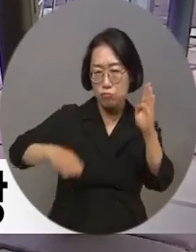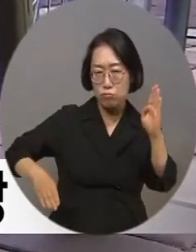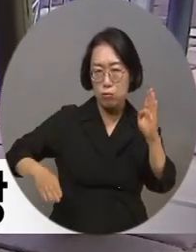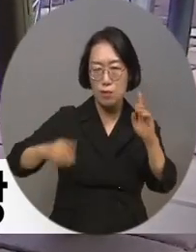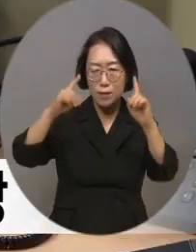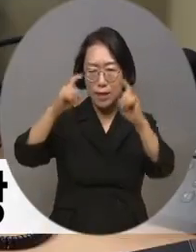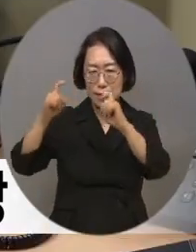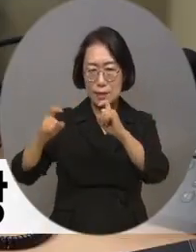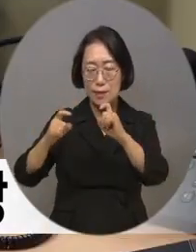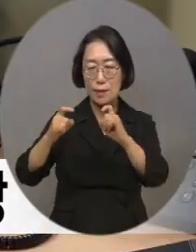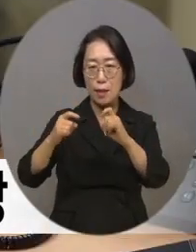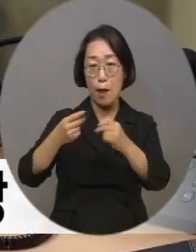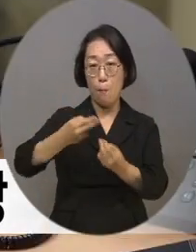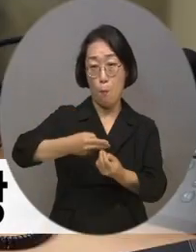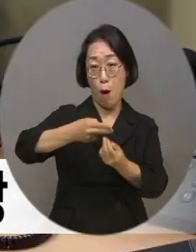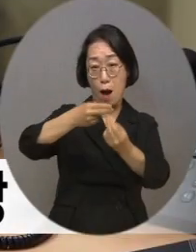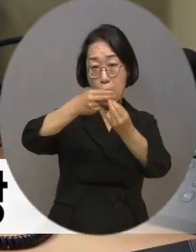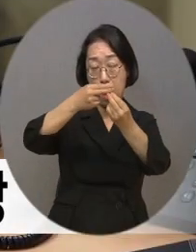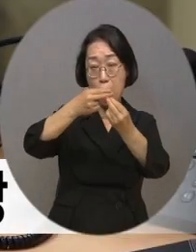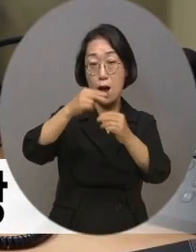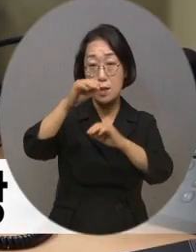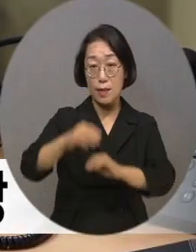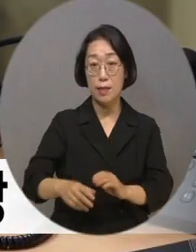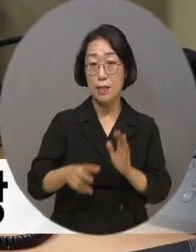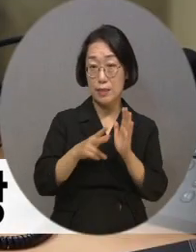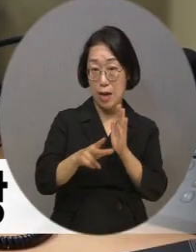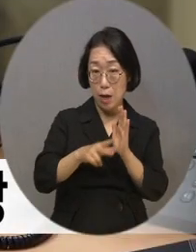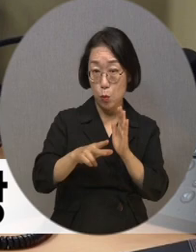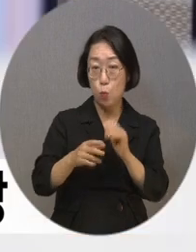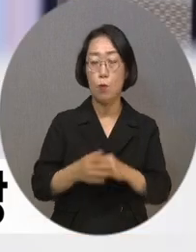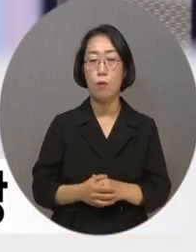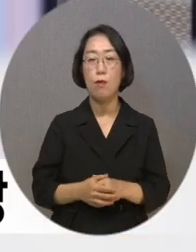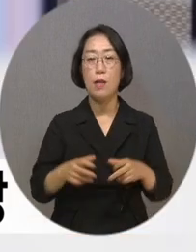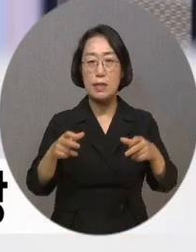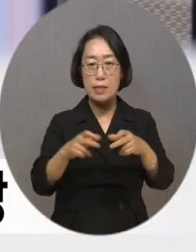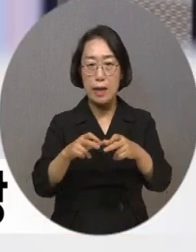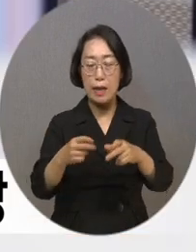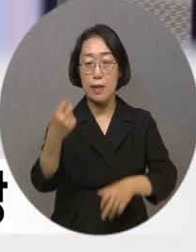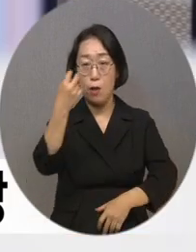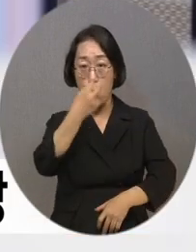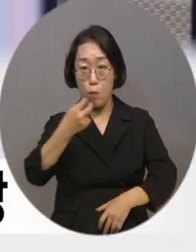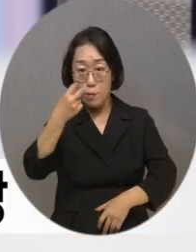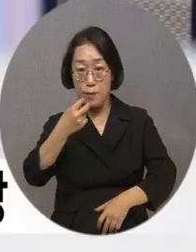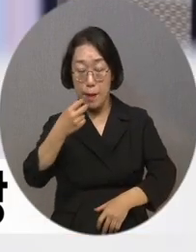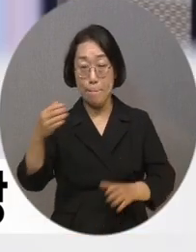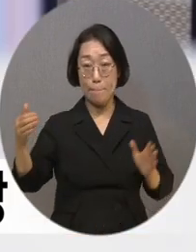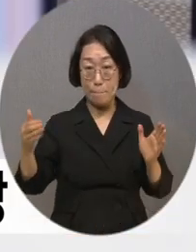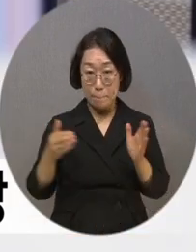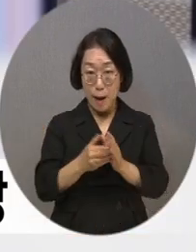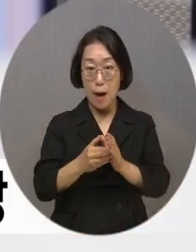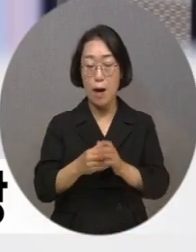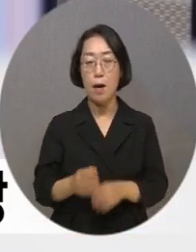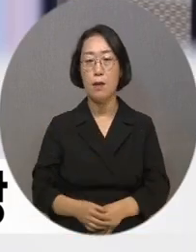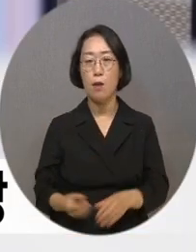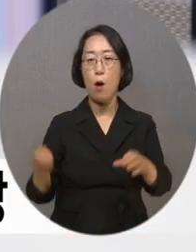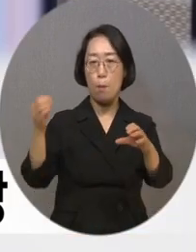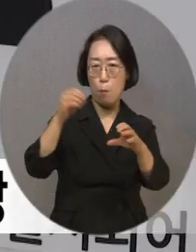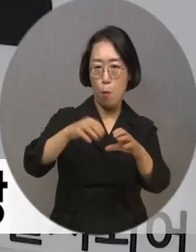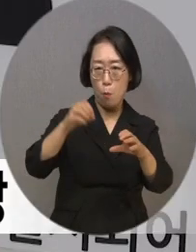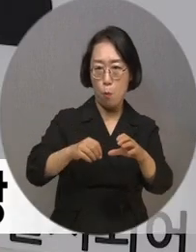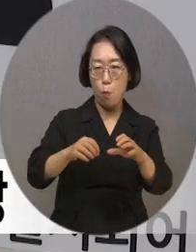됩니다. 이렇게 모인 데이터는 인공지능과 장애인 당사자 검증단을 거쳐 보도 내비게이션에